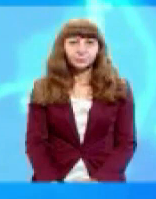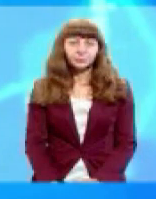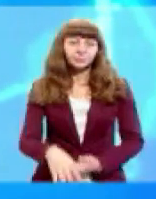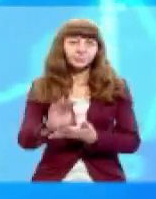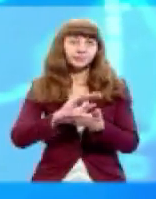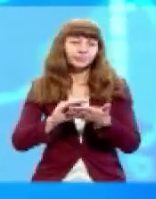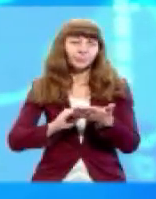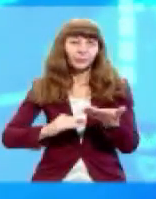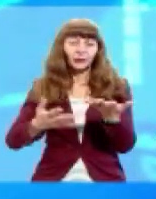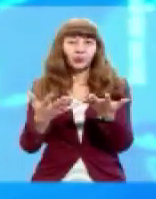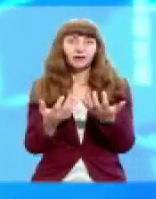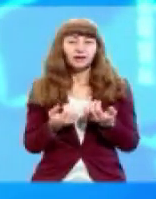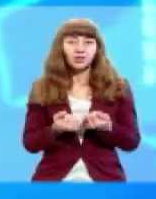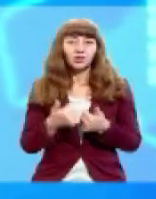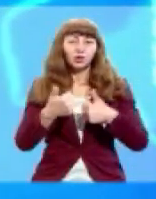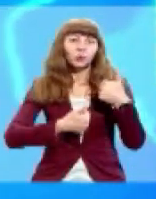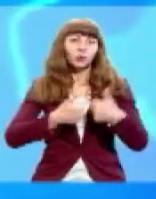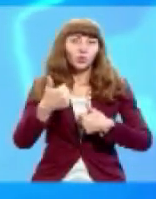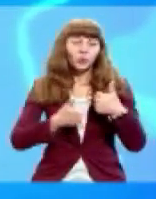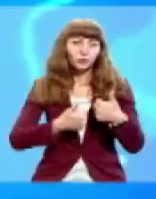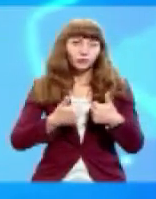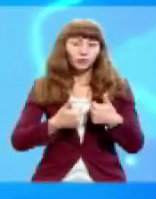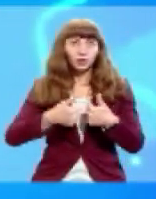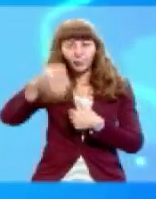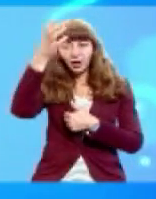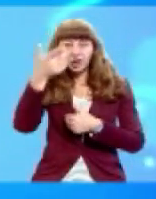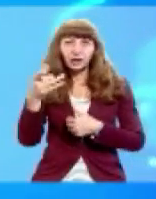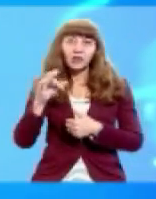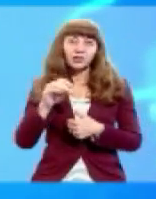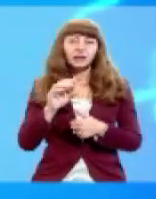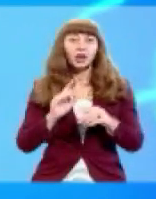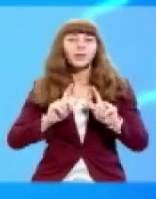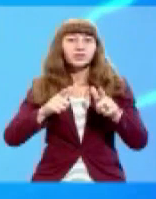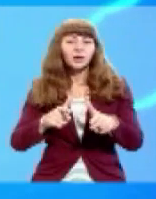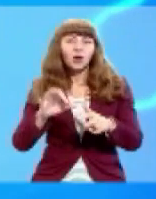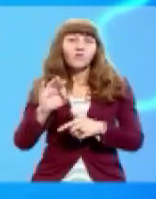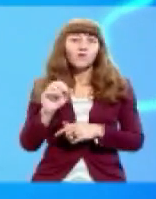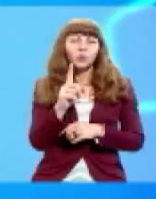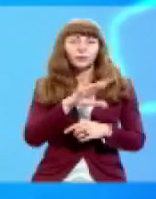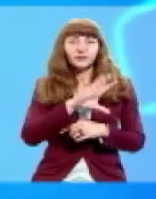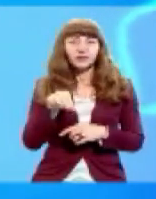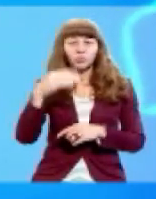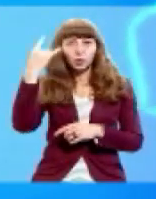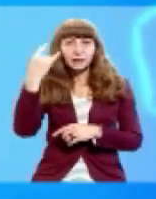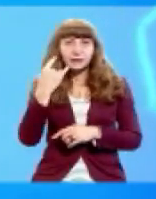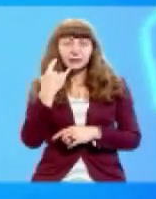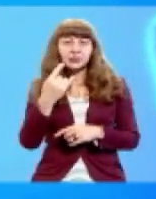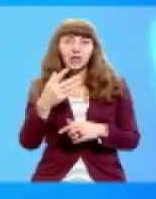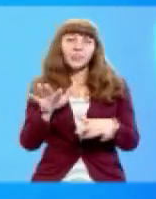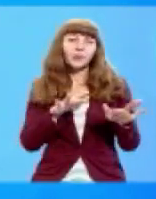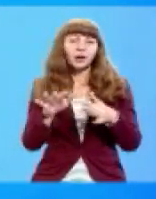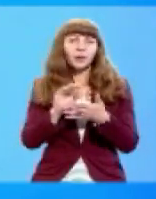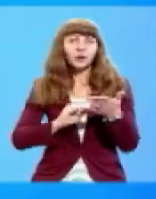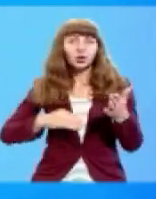Еліміз бойынша жоғарғы оқу орындарына түсу үшін білім гранттары конкурсына өтініш қабылдау жалғасуда. Науқан 20 шілдеге дейін жүзеге